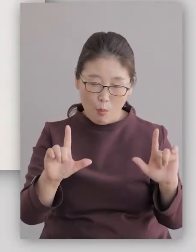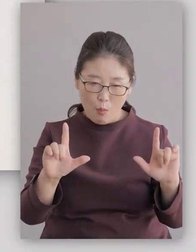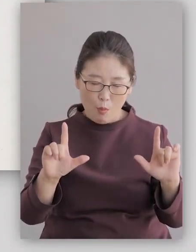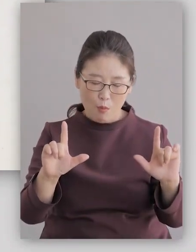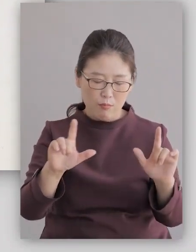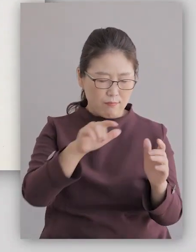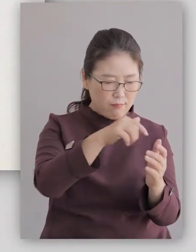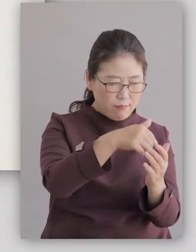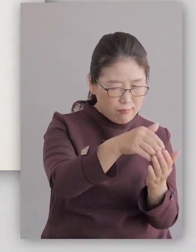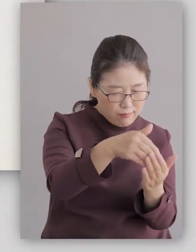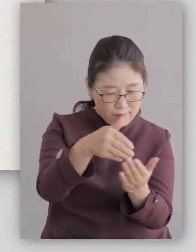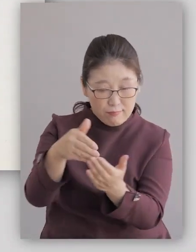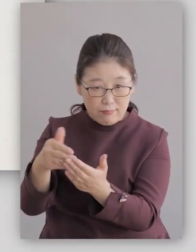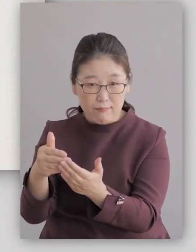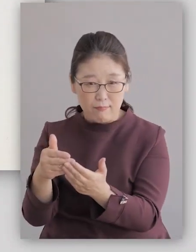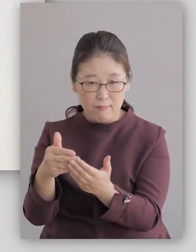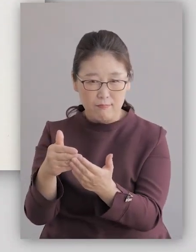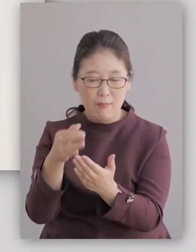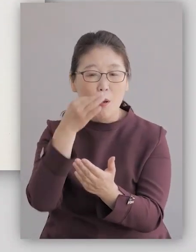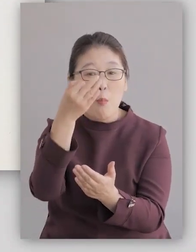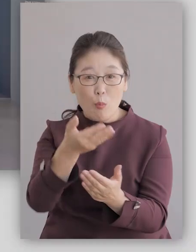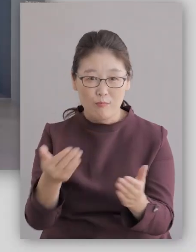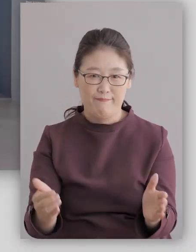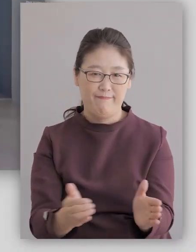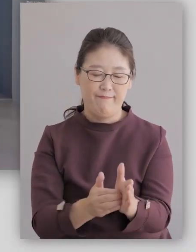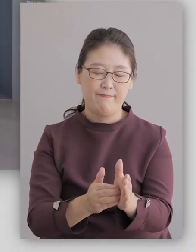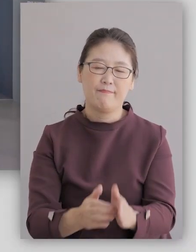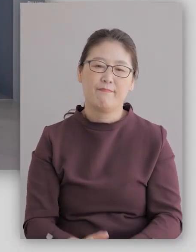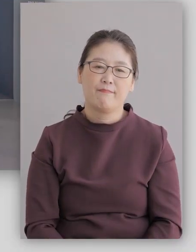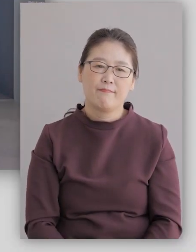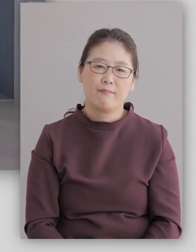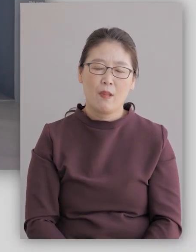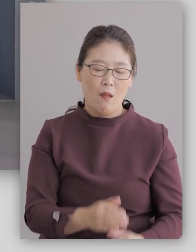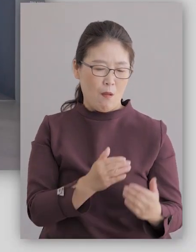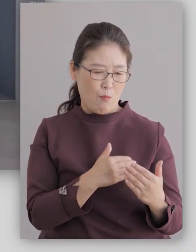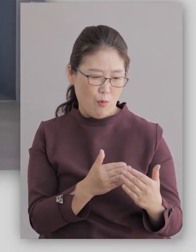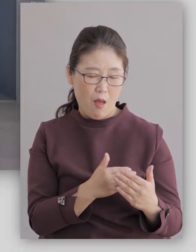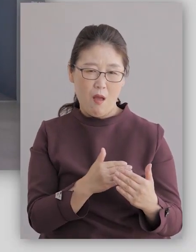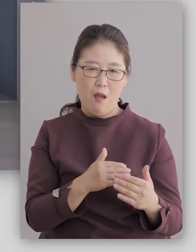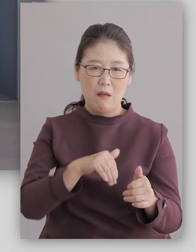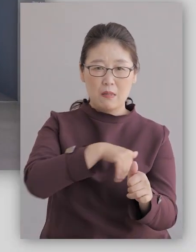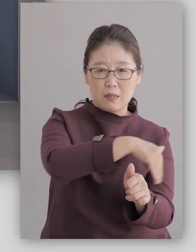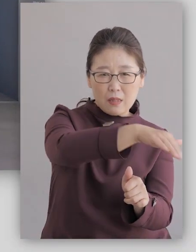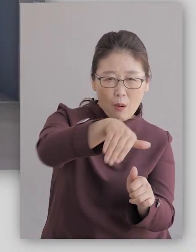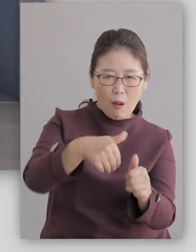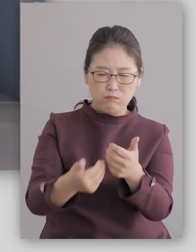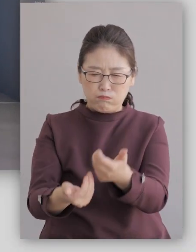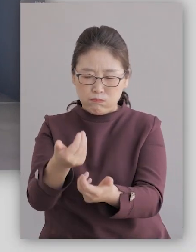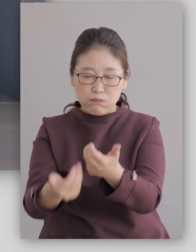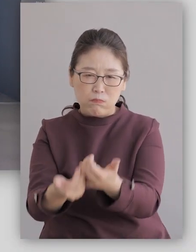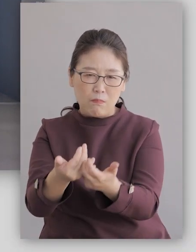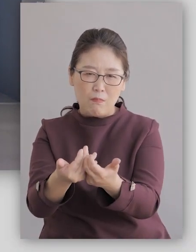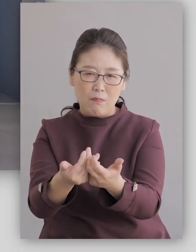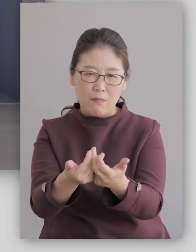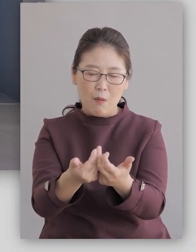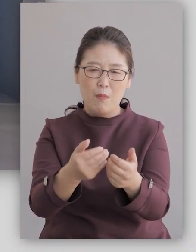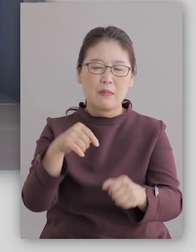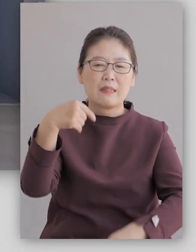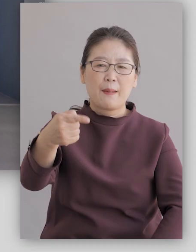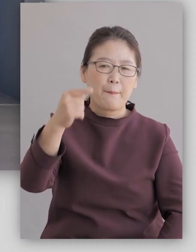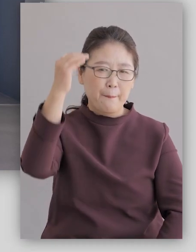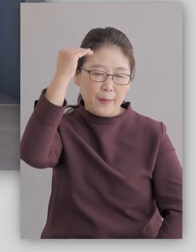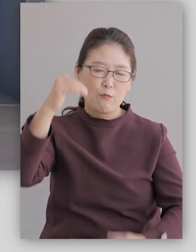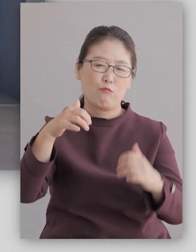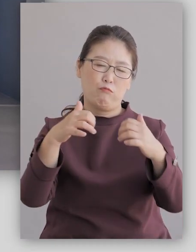통해서 살펴볼 수가 있겠습니다. 이러한 불안정한 그 대립은 결국 한국전쟁으로